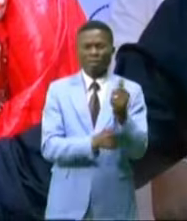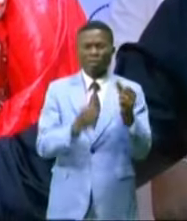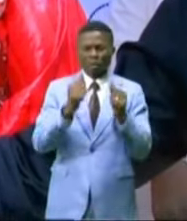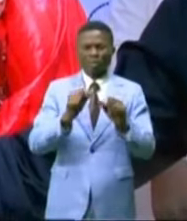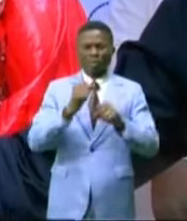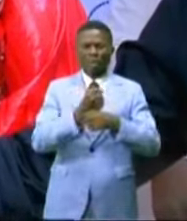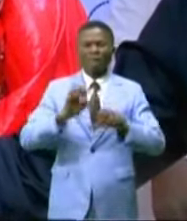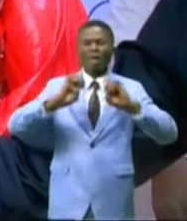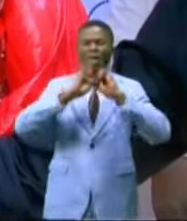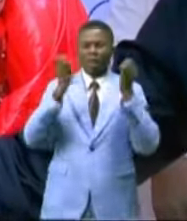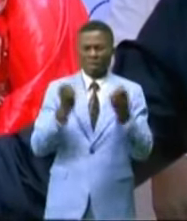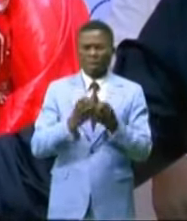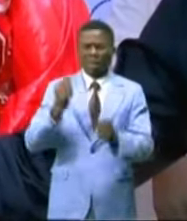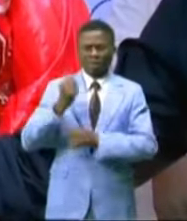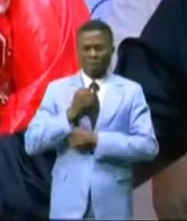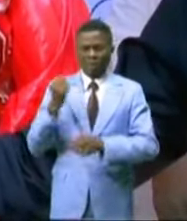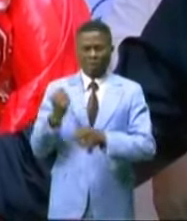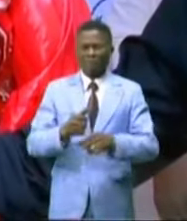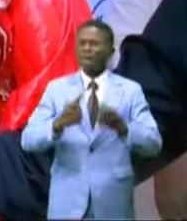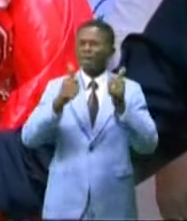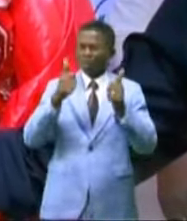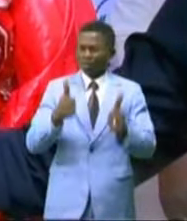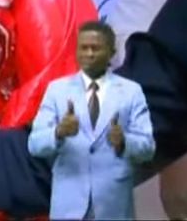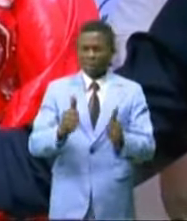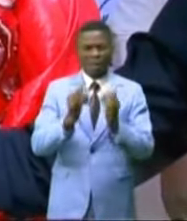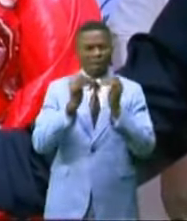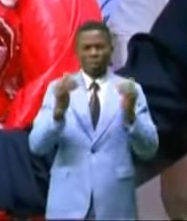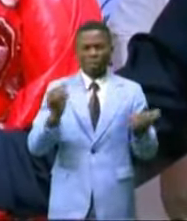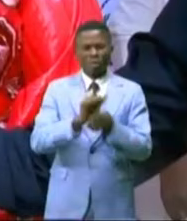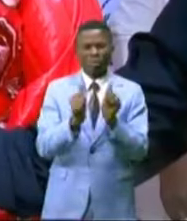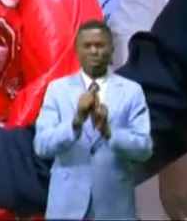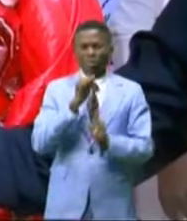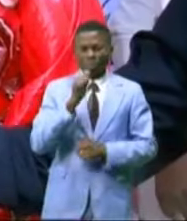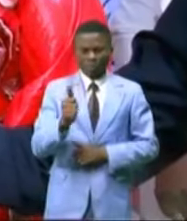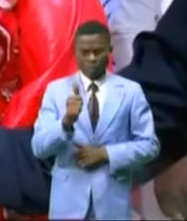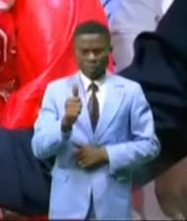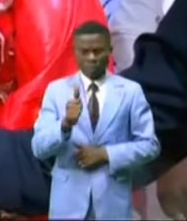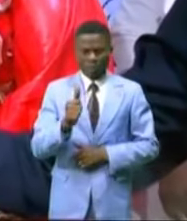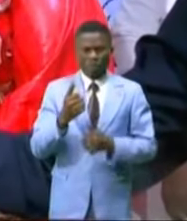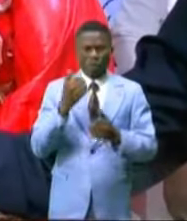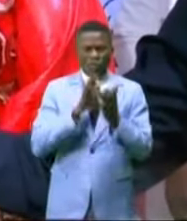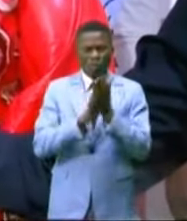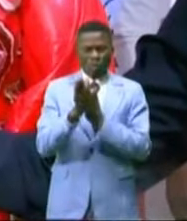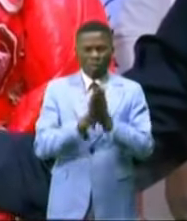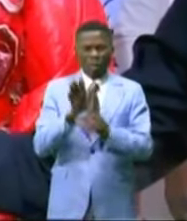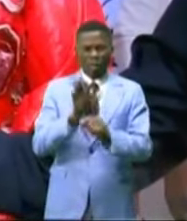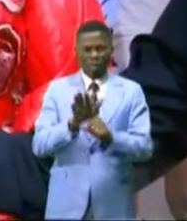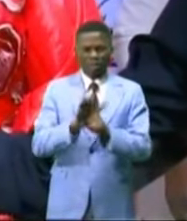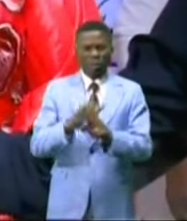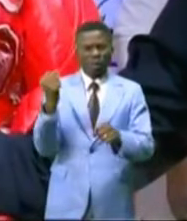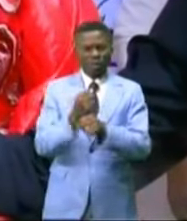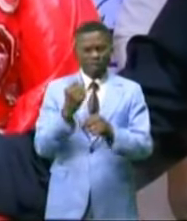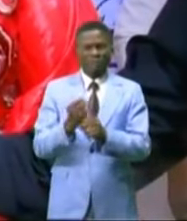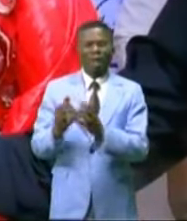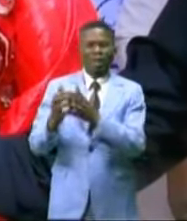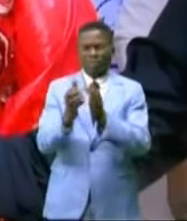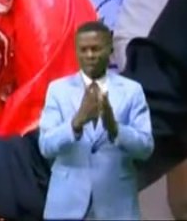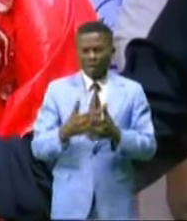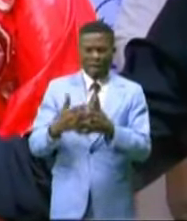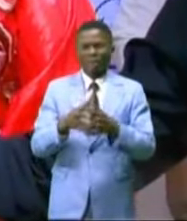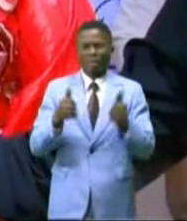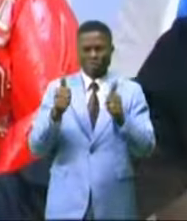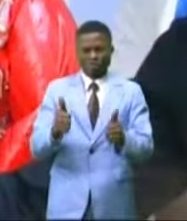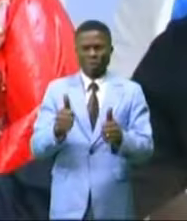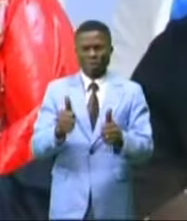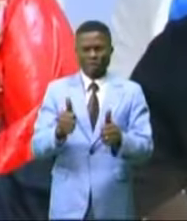canadiennes qui veulent investir ou faire affairire en RDC et ce qu'on essaie de faire c'est de rendre ça plus public travailler ensemble je pense que ça c'est